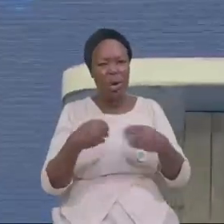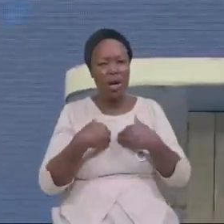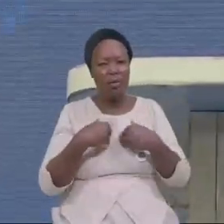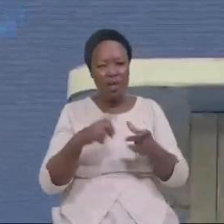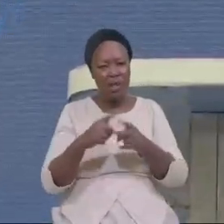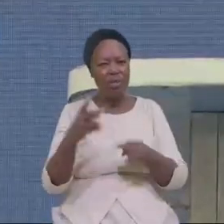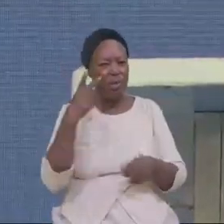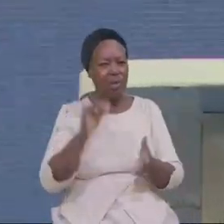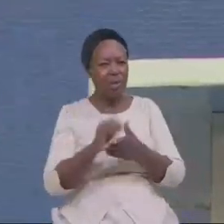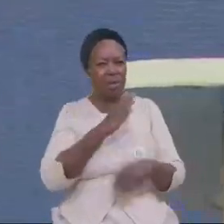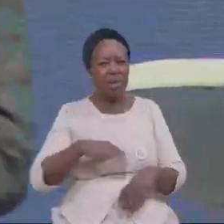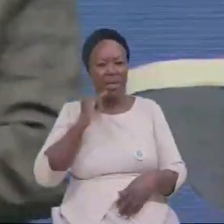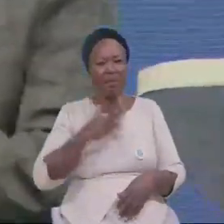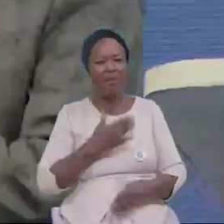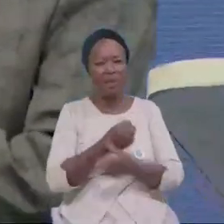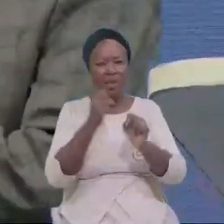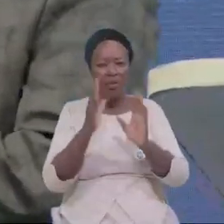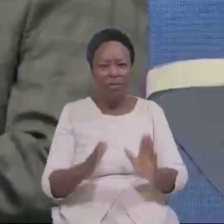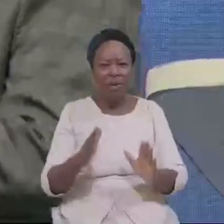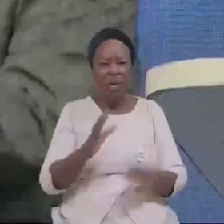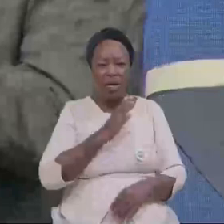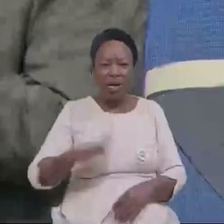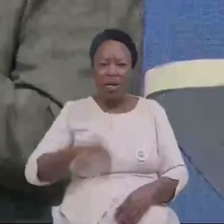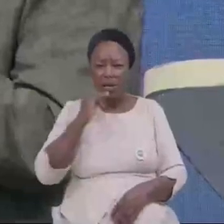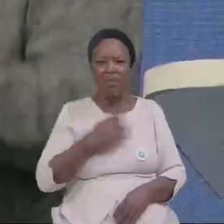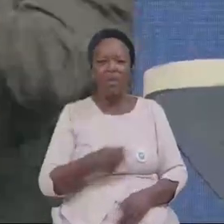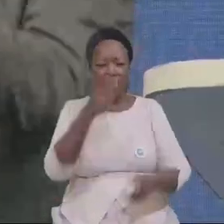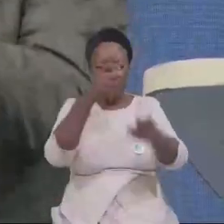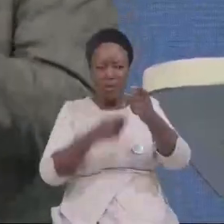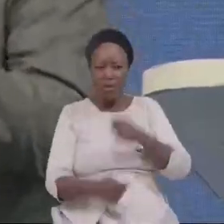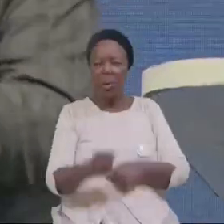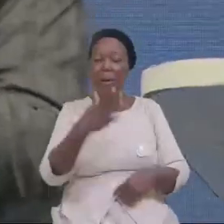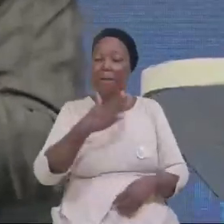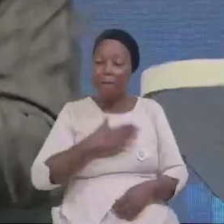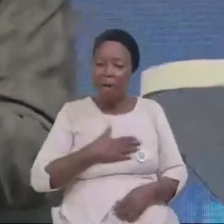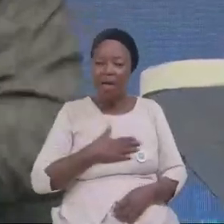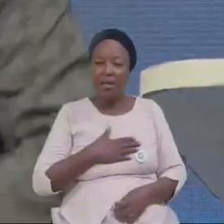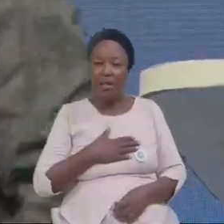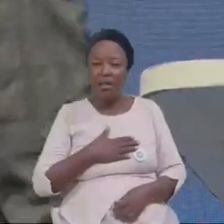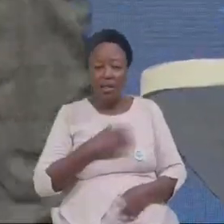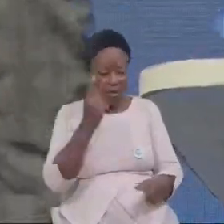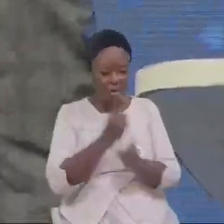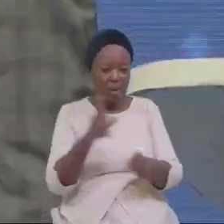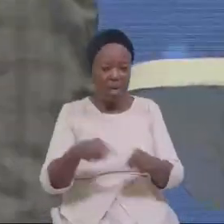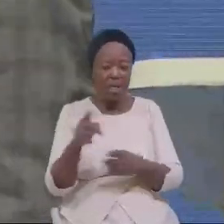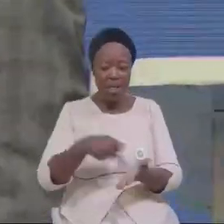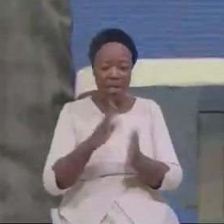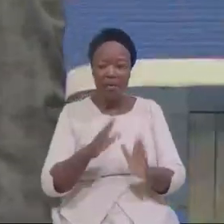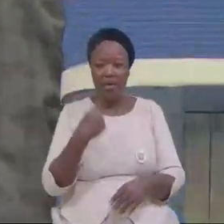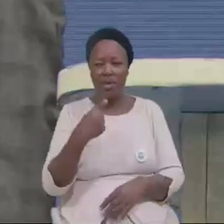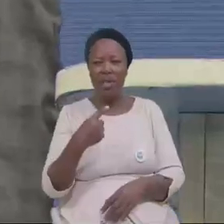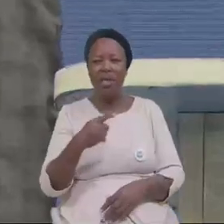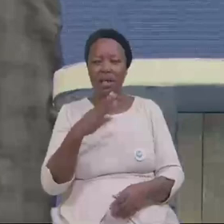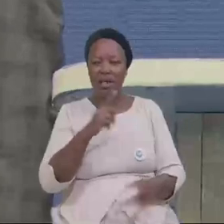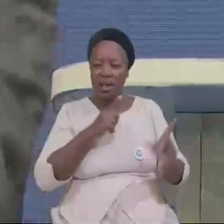est mon sauveur. Christ est mon substitut pour moi. Comme le psalmiste a dit,